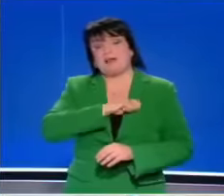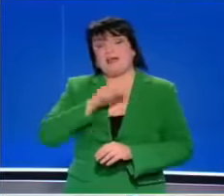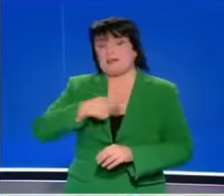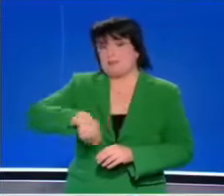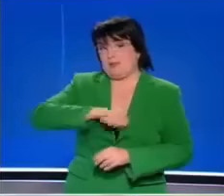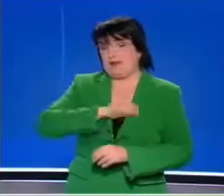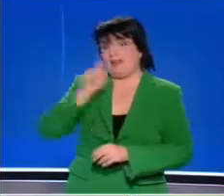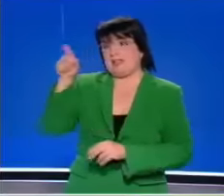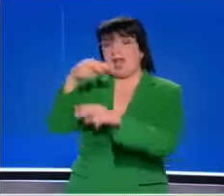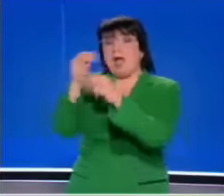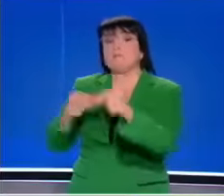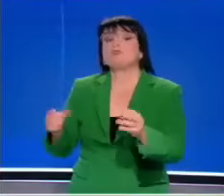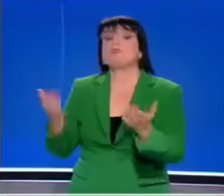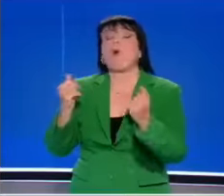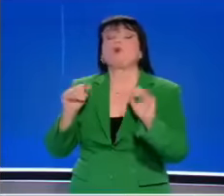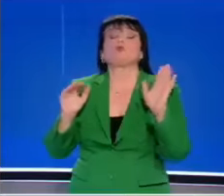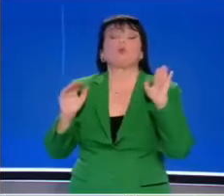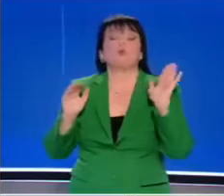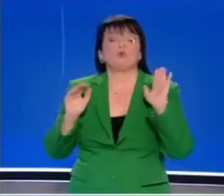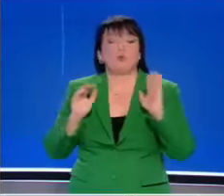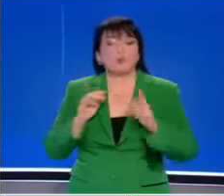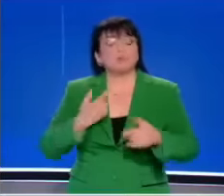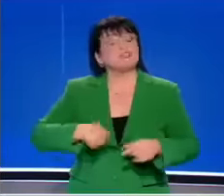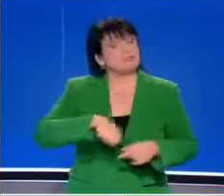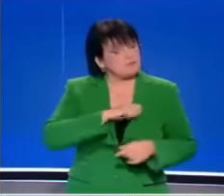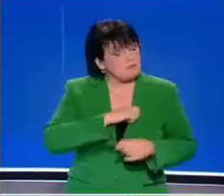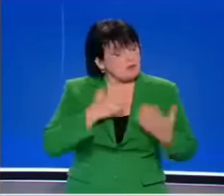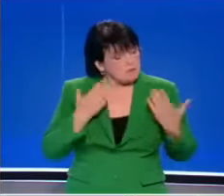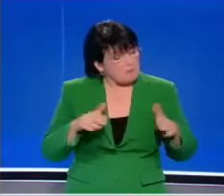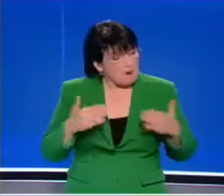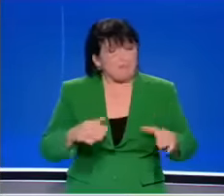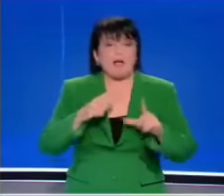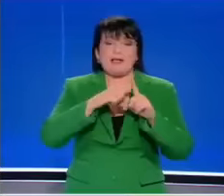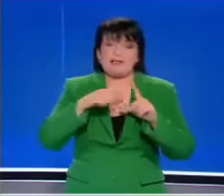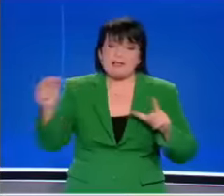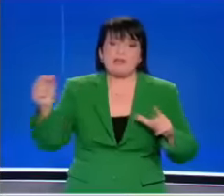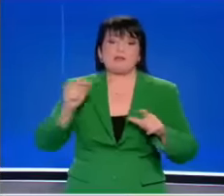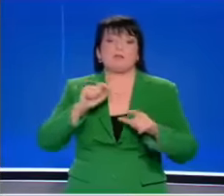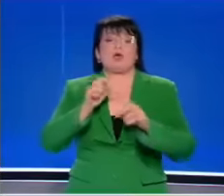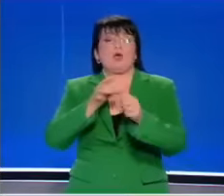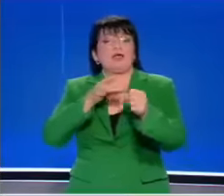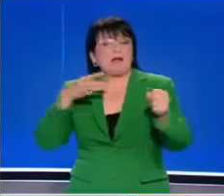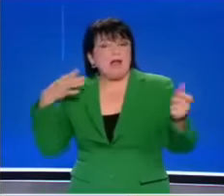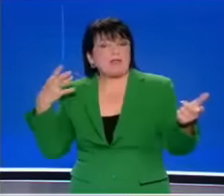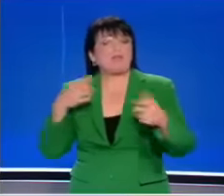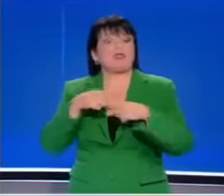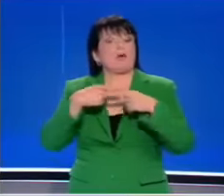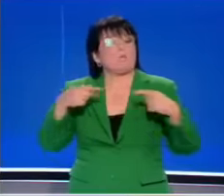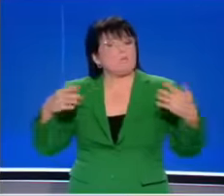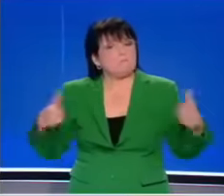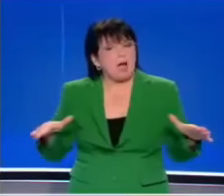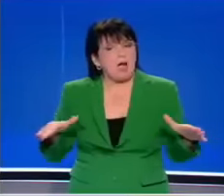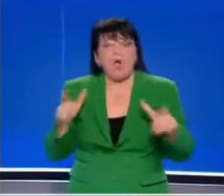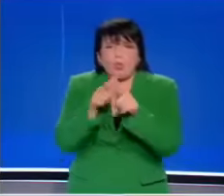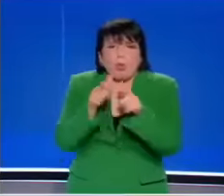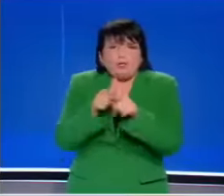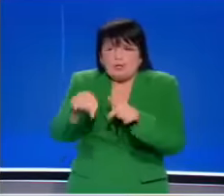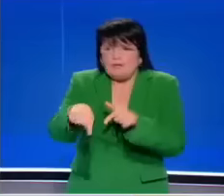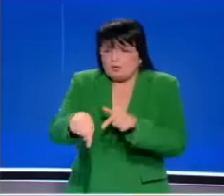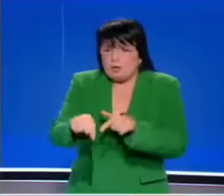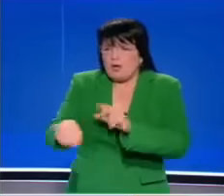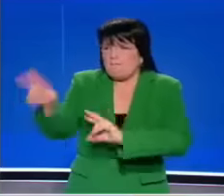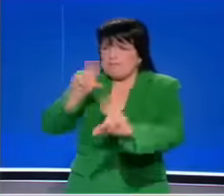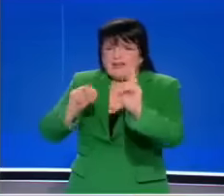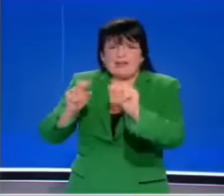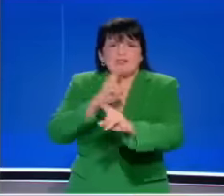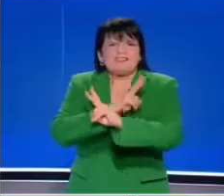ισπανία δεν απέδωσε απέδωσε και μάλιστα έχει αποδώσει έχει αποδώσει και στην κύπρο και στην ιρλανδία στο τέλος της ημέρας γιατί δεν το δοκιμάζουν εγώ έχω